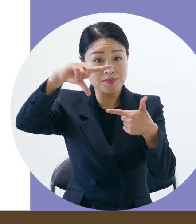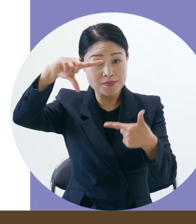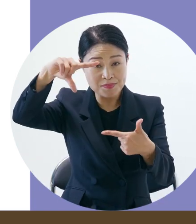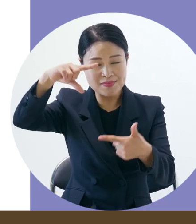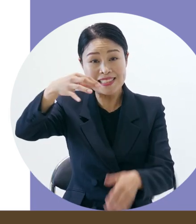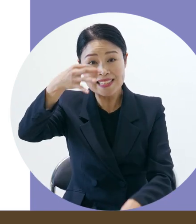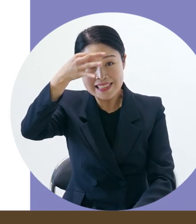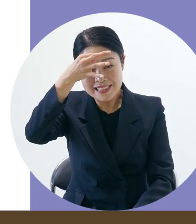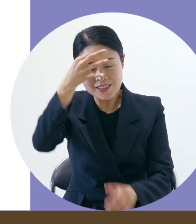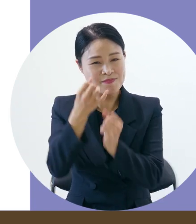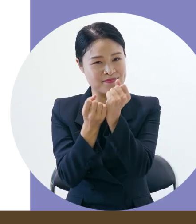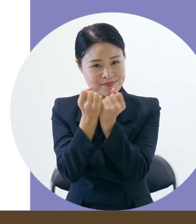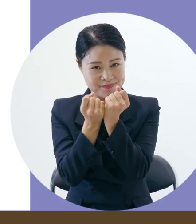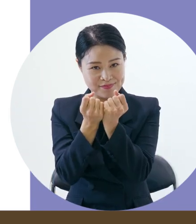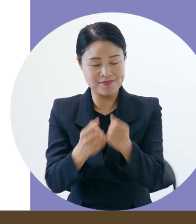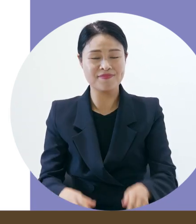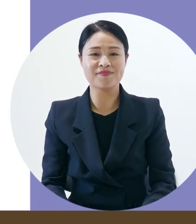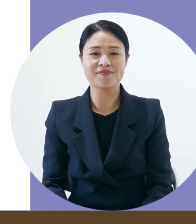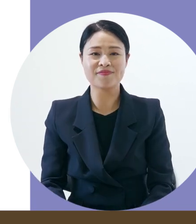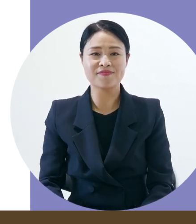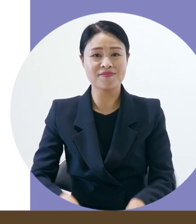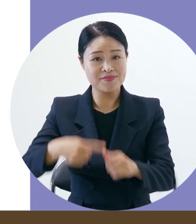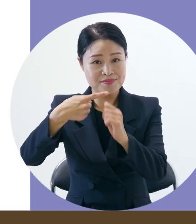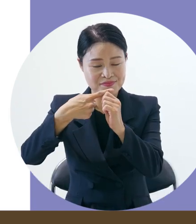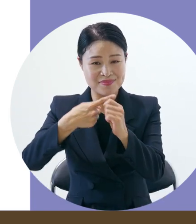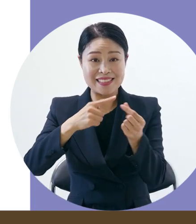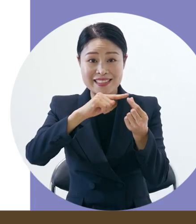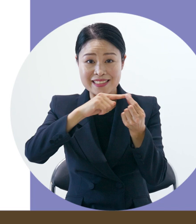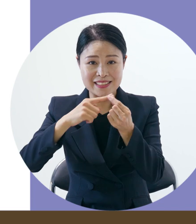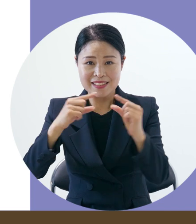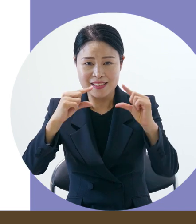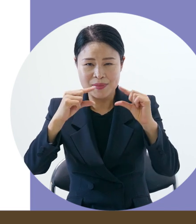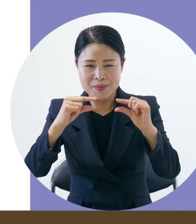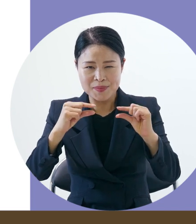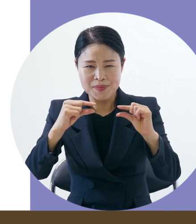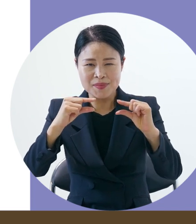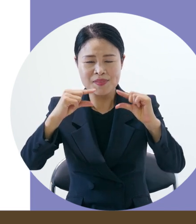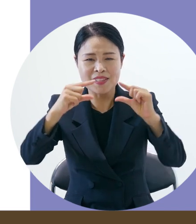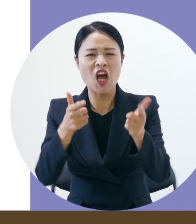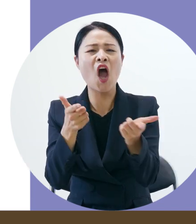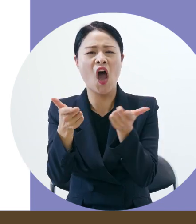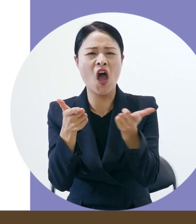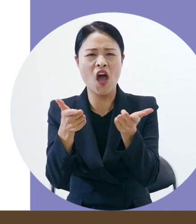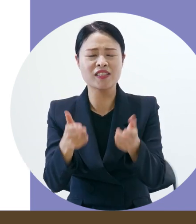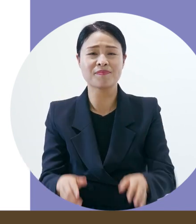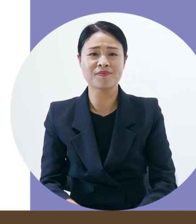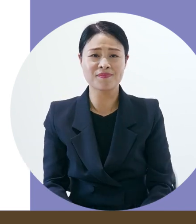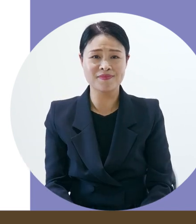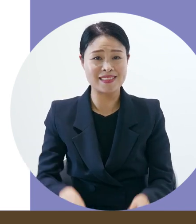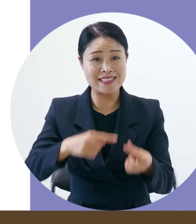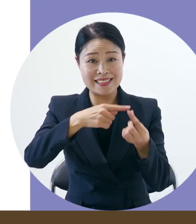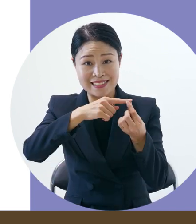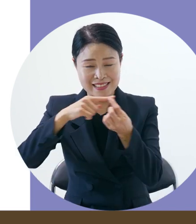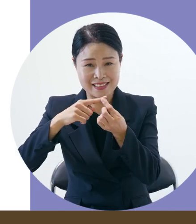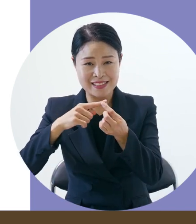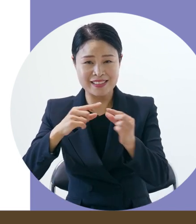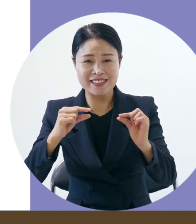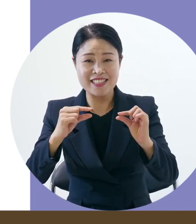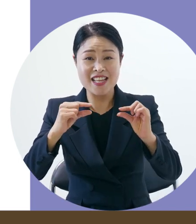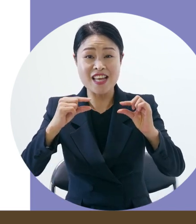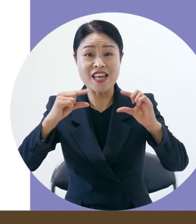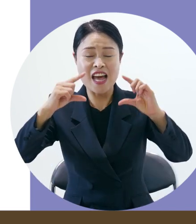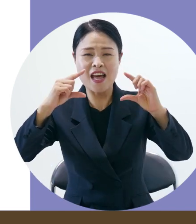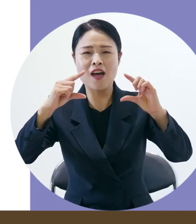화면 기능 살펴보기. 첫 번째, 글자 크기 조정. 글자 크기를